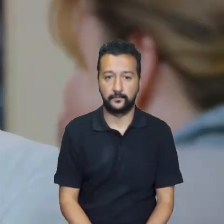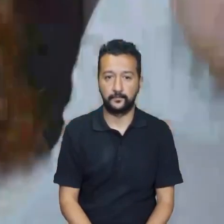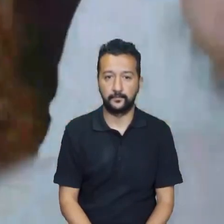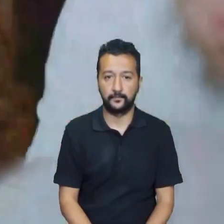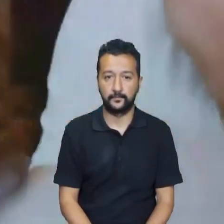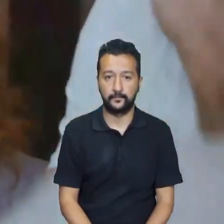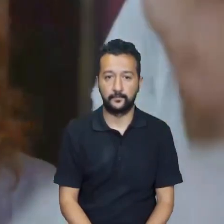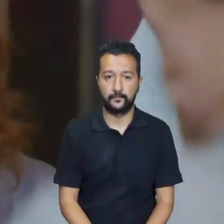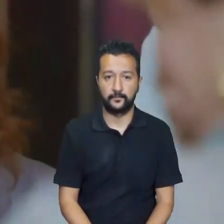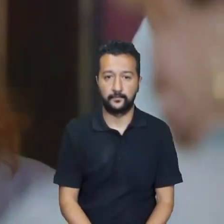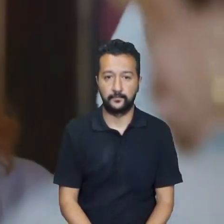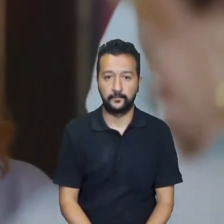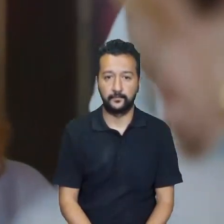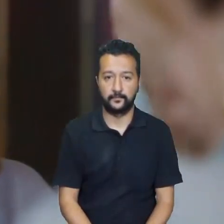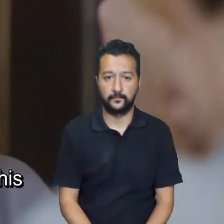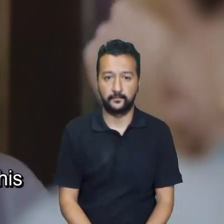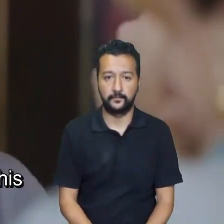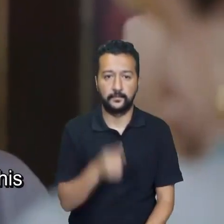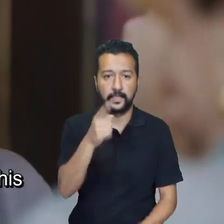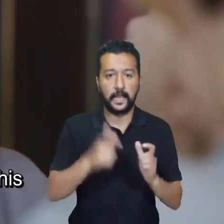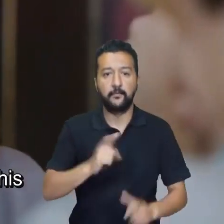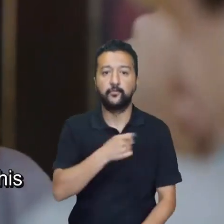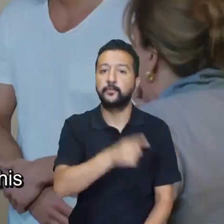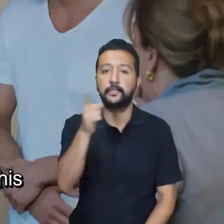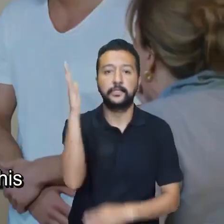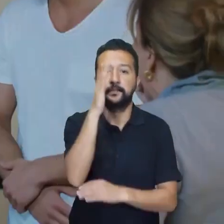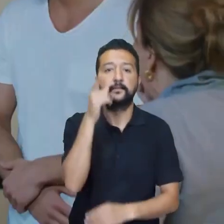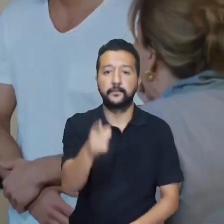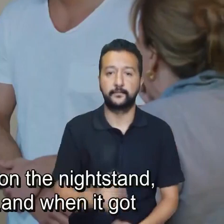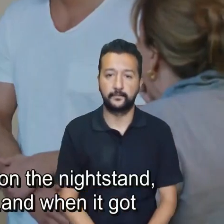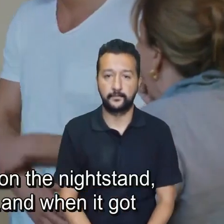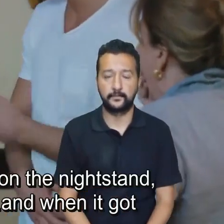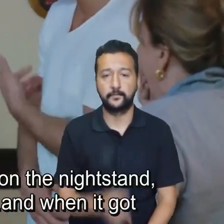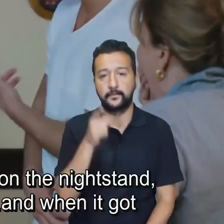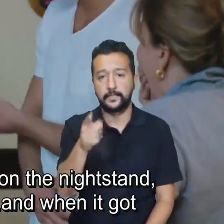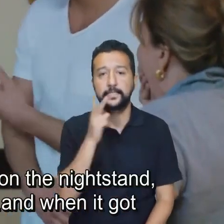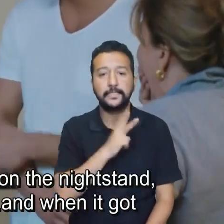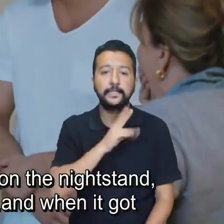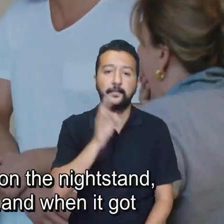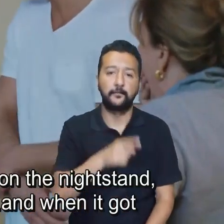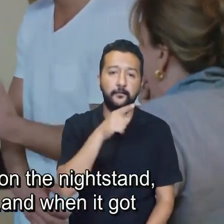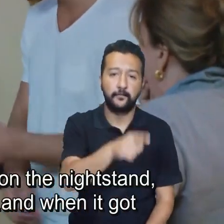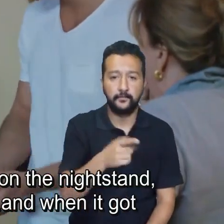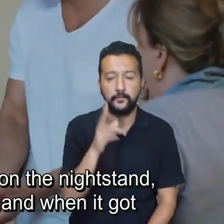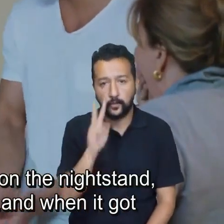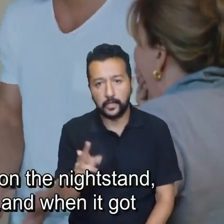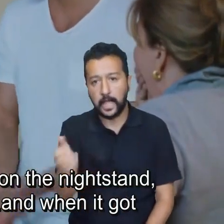Adile ağzını kapatıp soluklandı. Nereden buldun bunu sen Sırık? Ya işte teyze öyle komodin üzerinde görünce aldım baktım oluyor mu